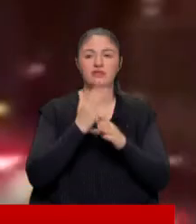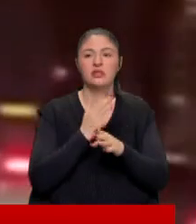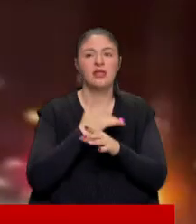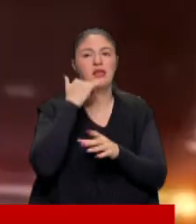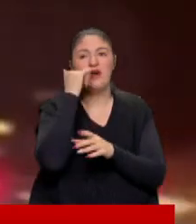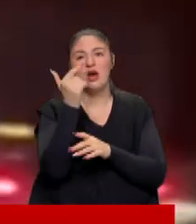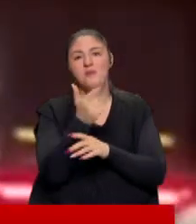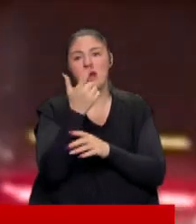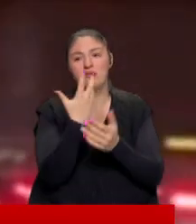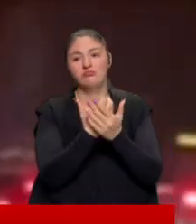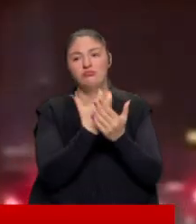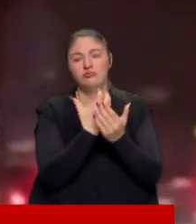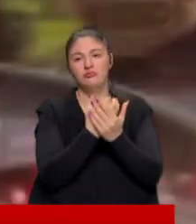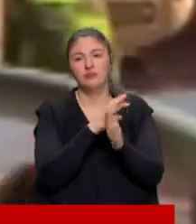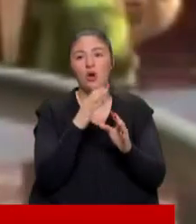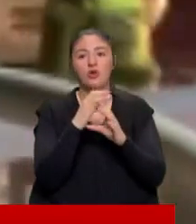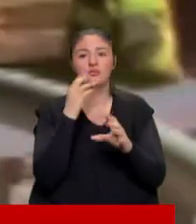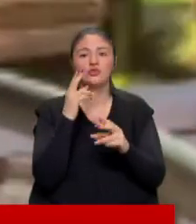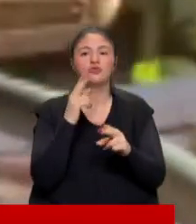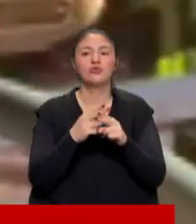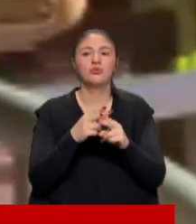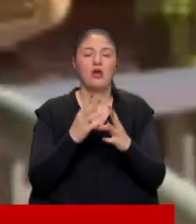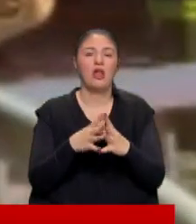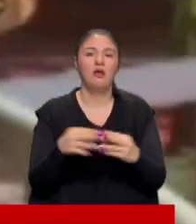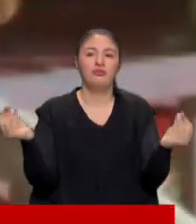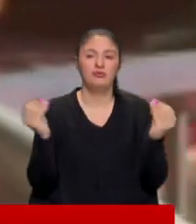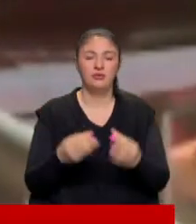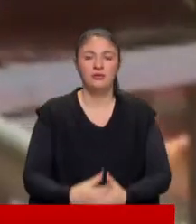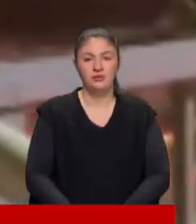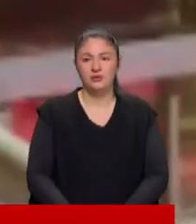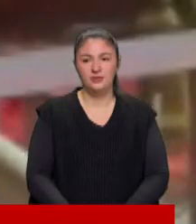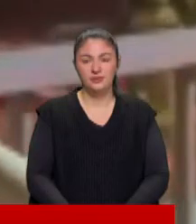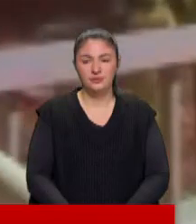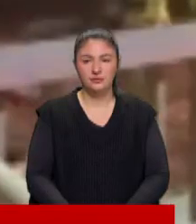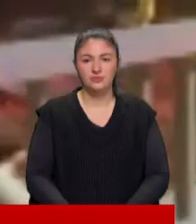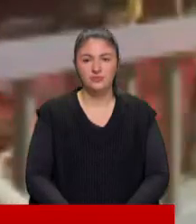vatandaşlar cep telefonu kamerasıyla görüntüledi. Otobüs kısa sürede kül oldu.